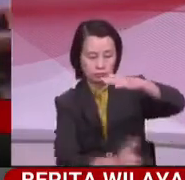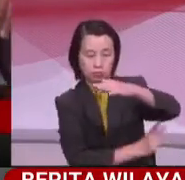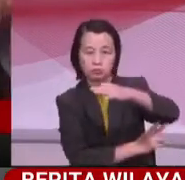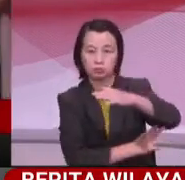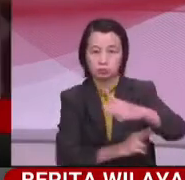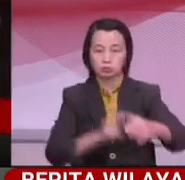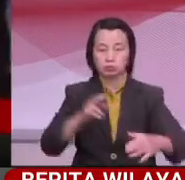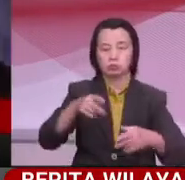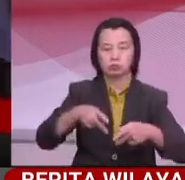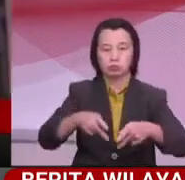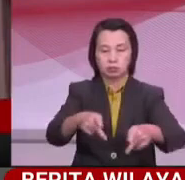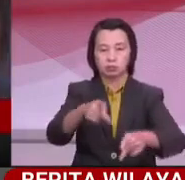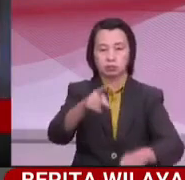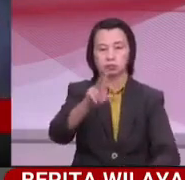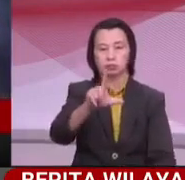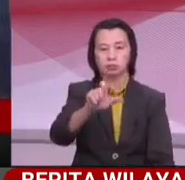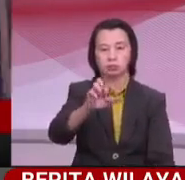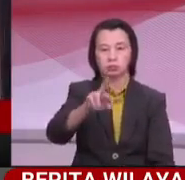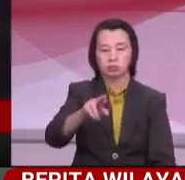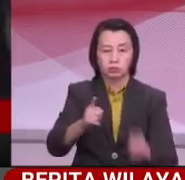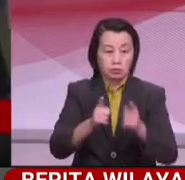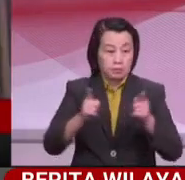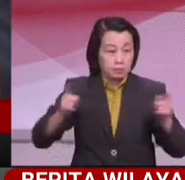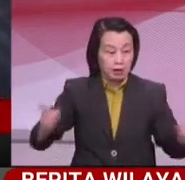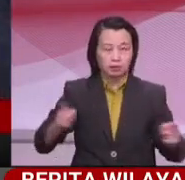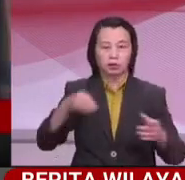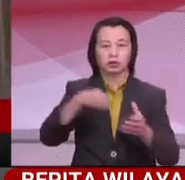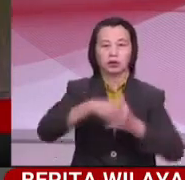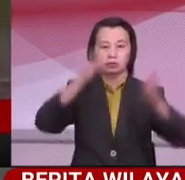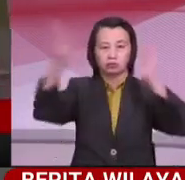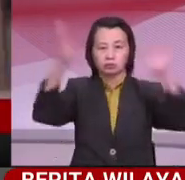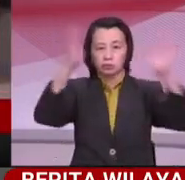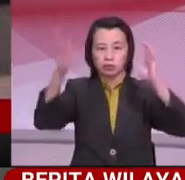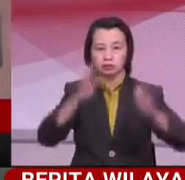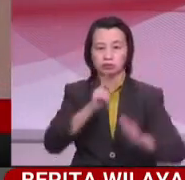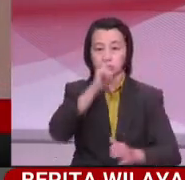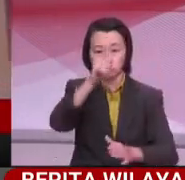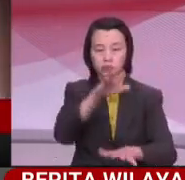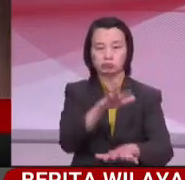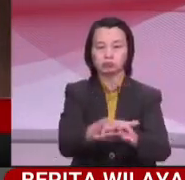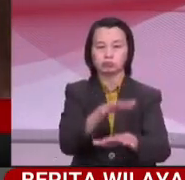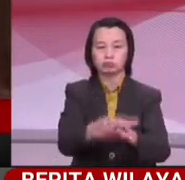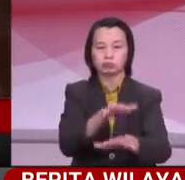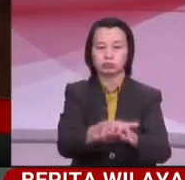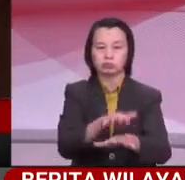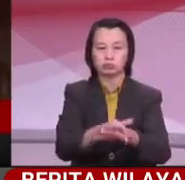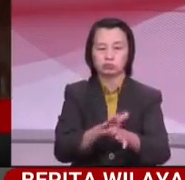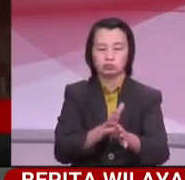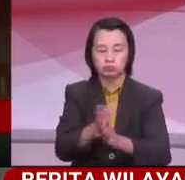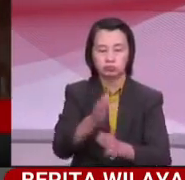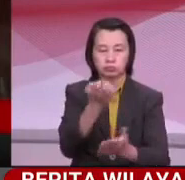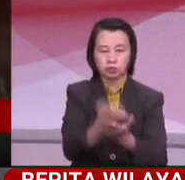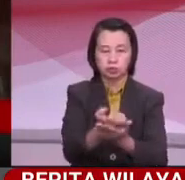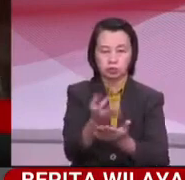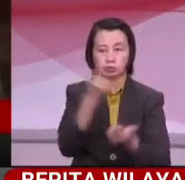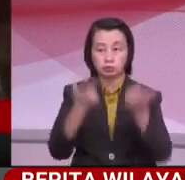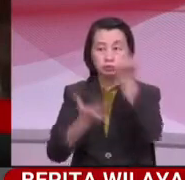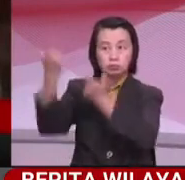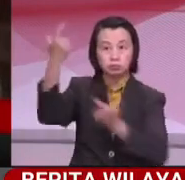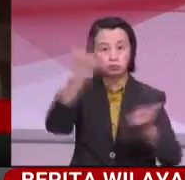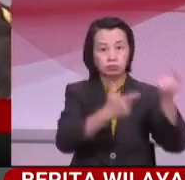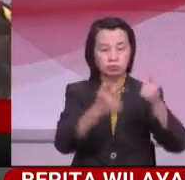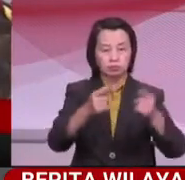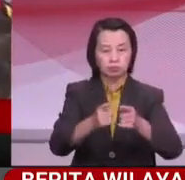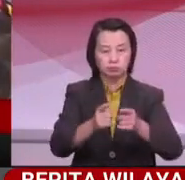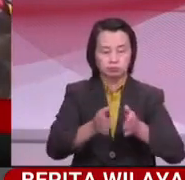yang merupakan jembatan terpanjang di Malaysia situasi Itu pastinya akan merancangkan lagi sektor ekonomi dan perancangan